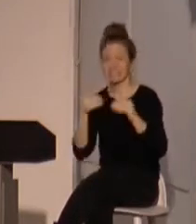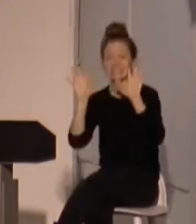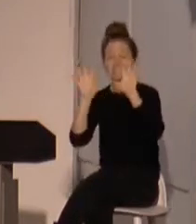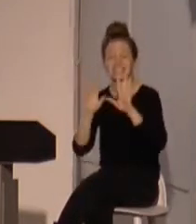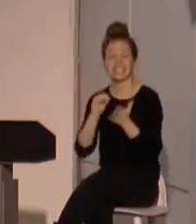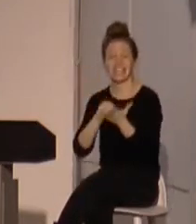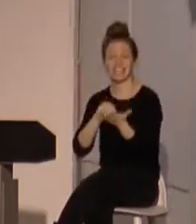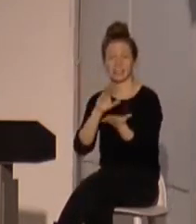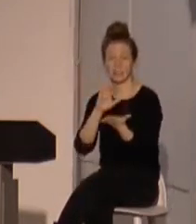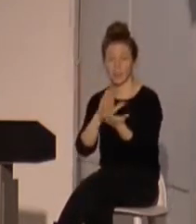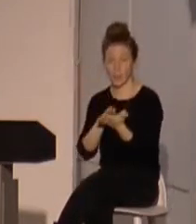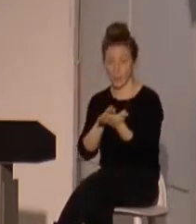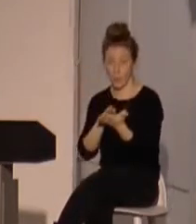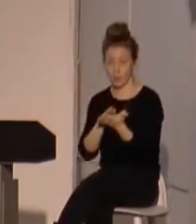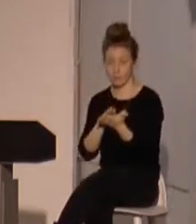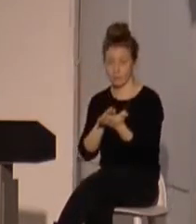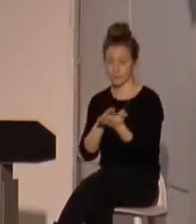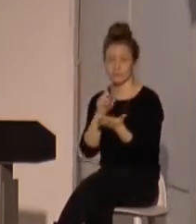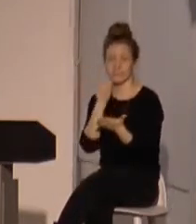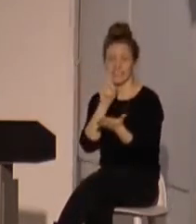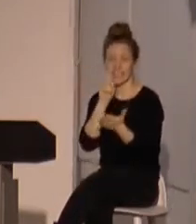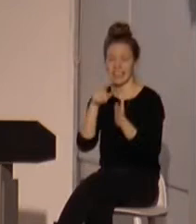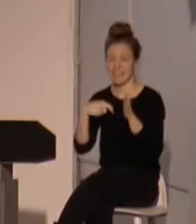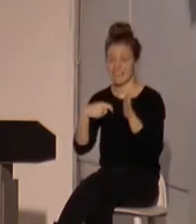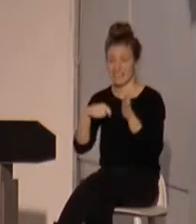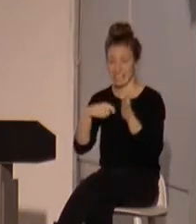דוקומנטרי, פיקסט קוראים לזה,